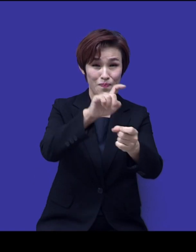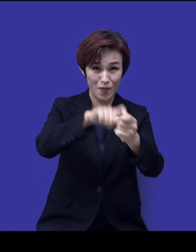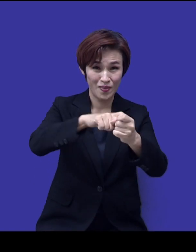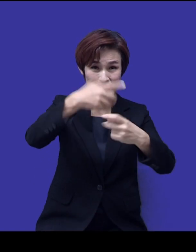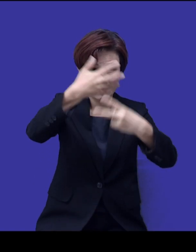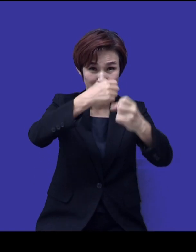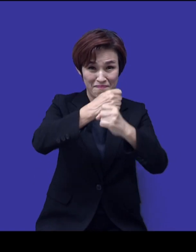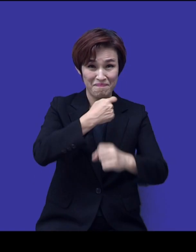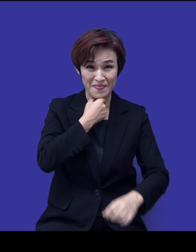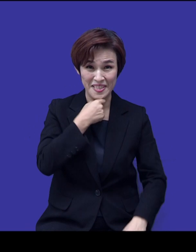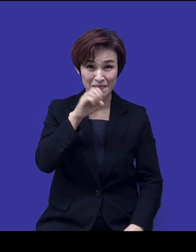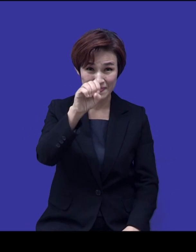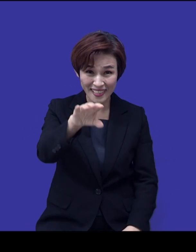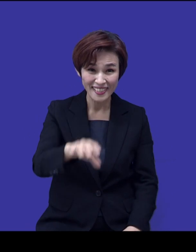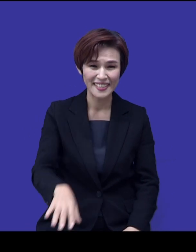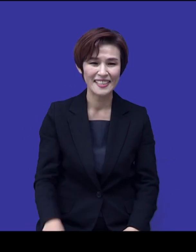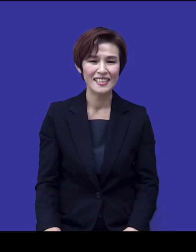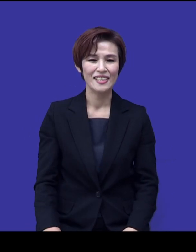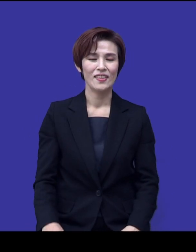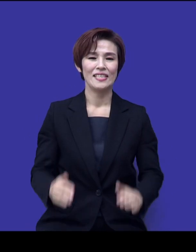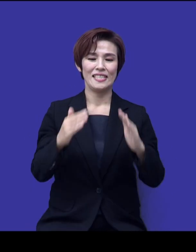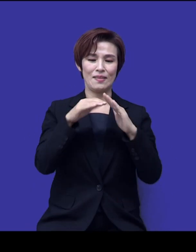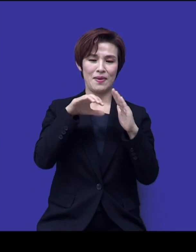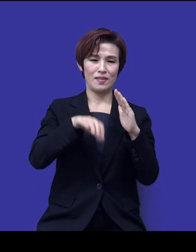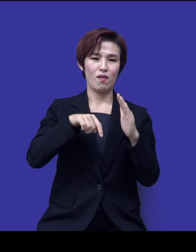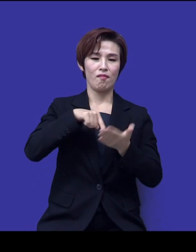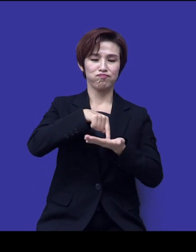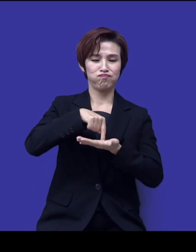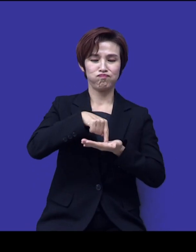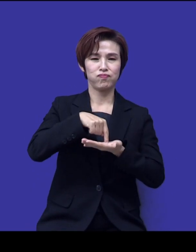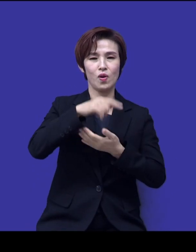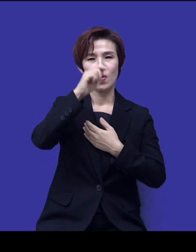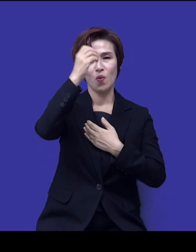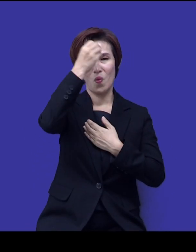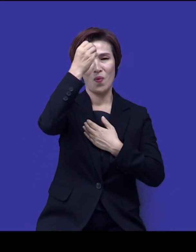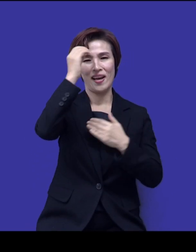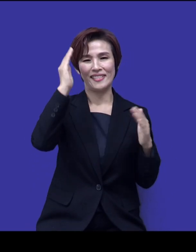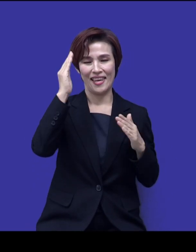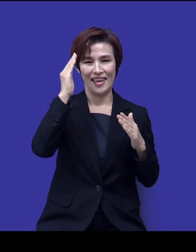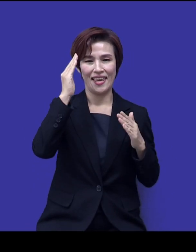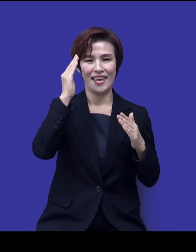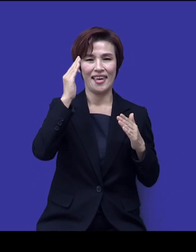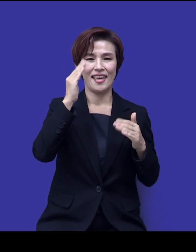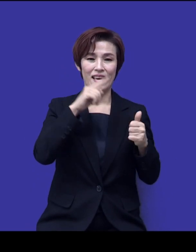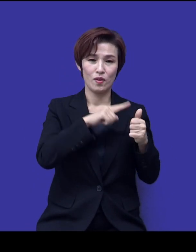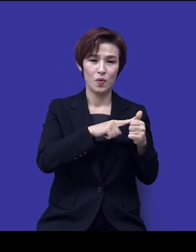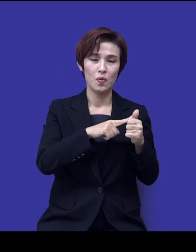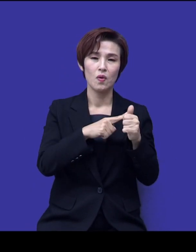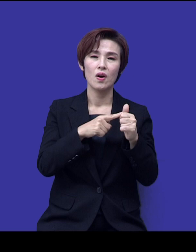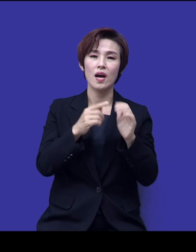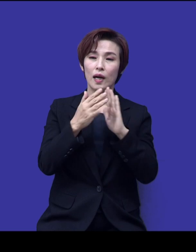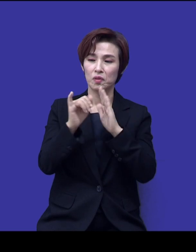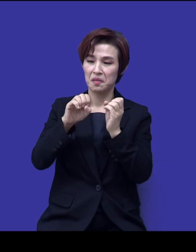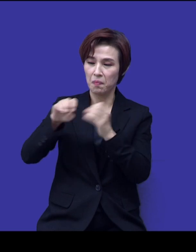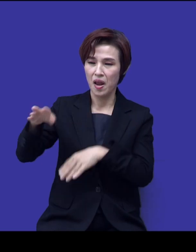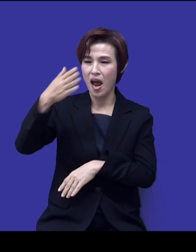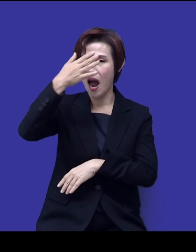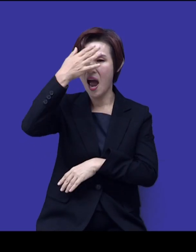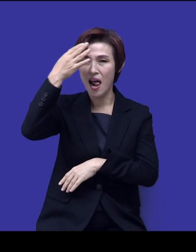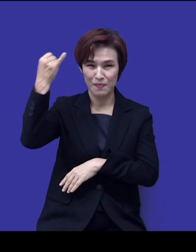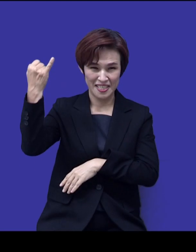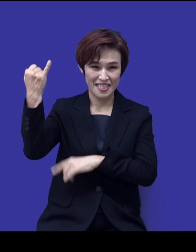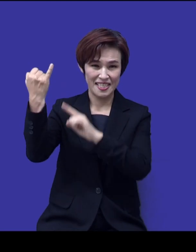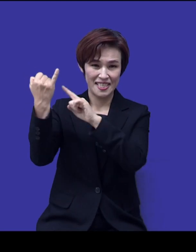예. 근데 그게 집에서 외톨인 고등학생, 예. 그리고 가족들한테 버림받은 할머니가 둘이